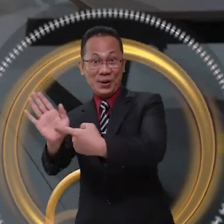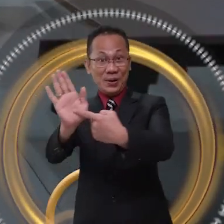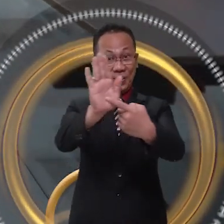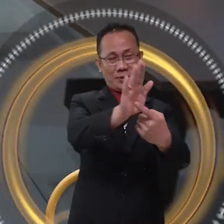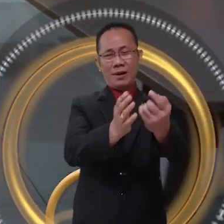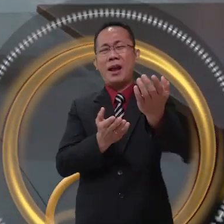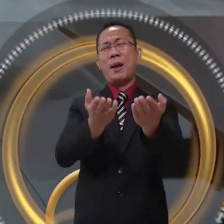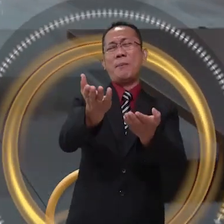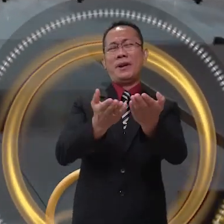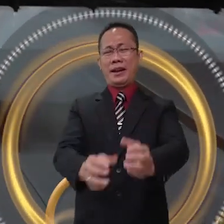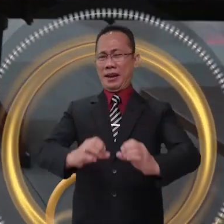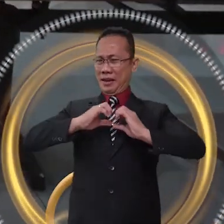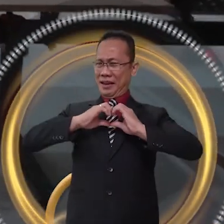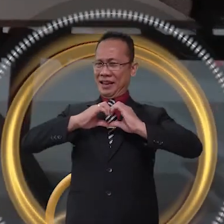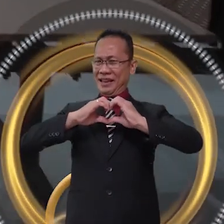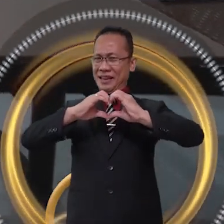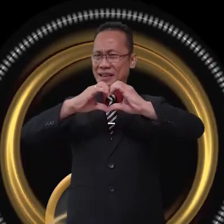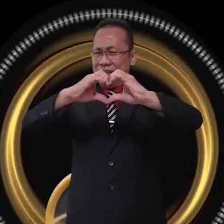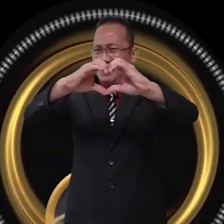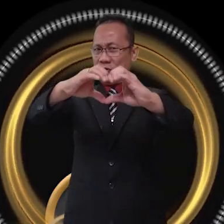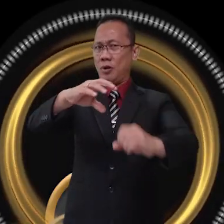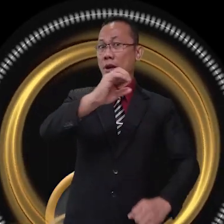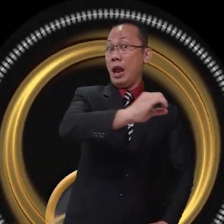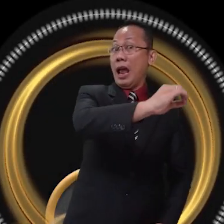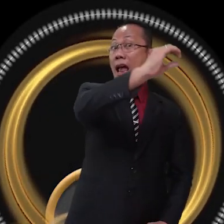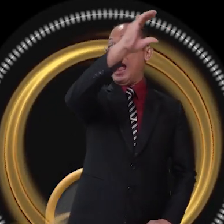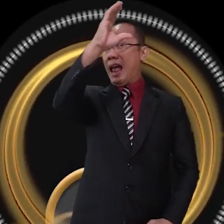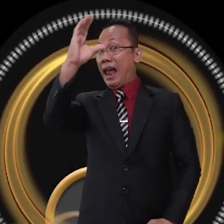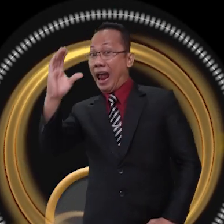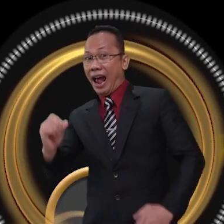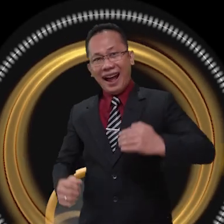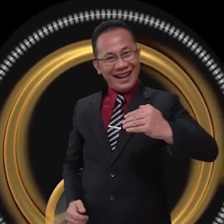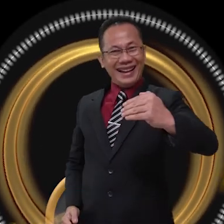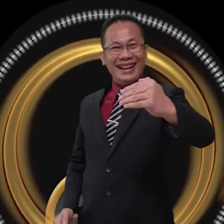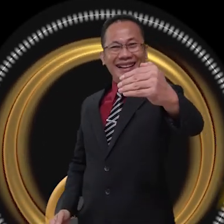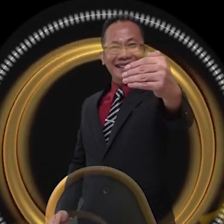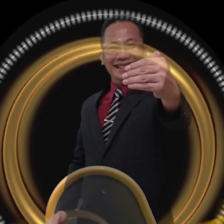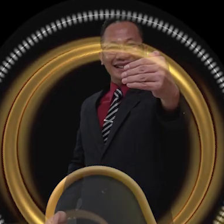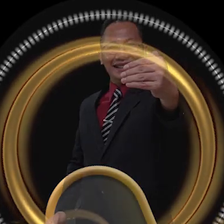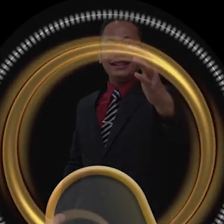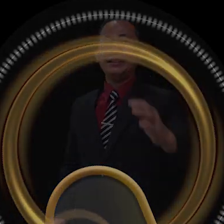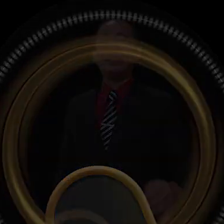Yang diwujudkan dalam pemberian pelayanan prima dengan sepenuh hati setiap hari.